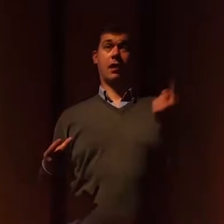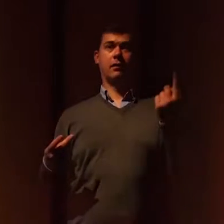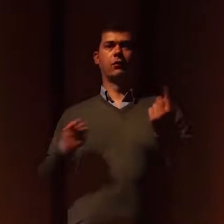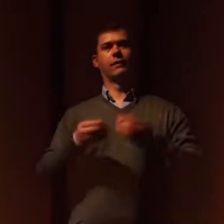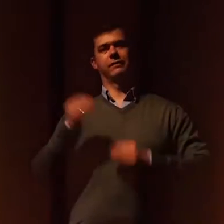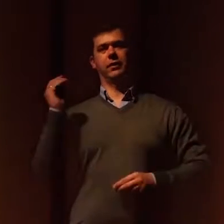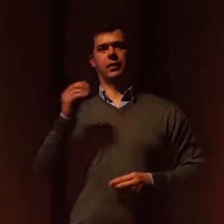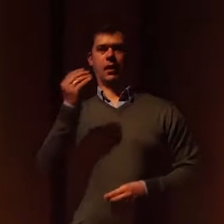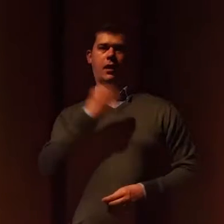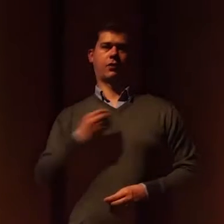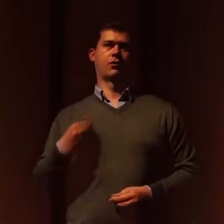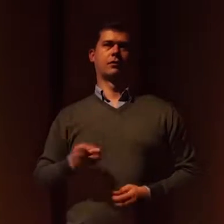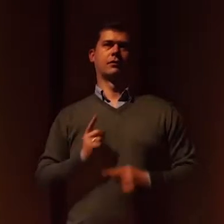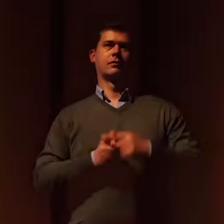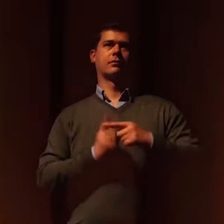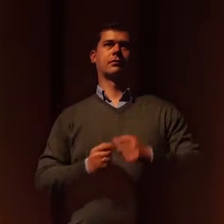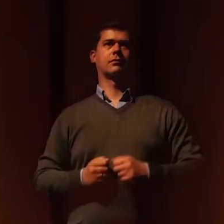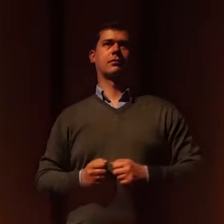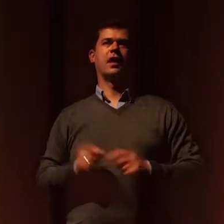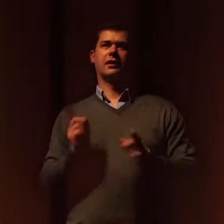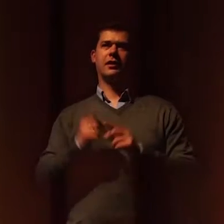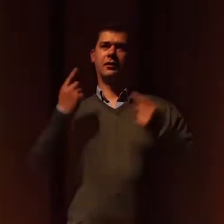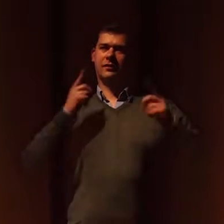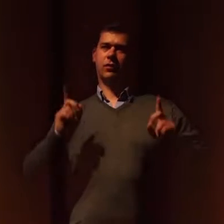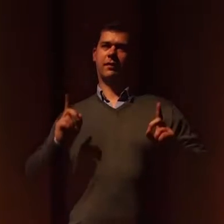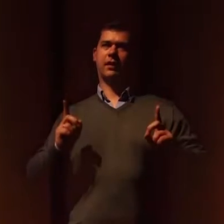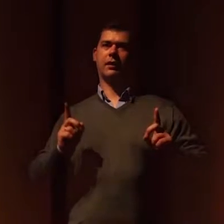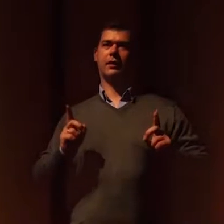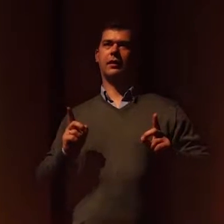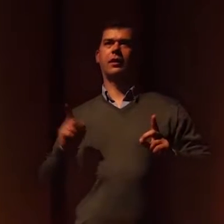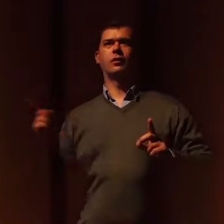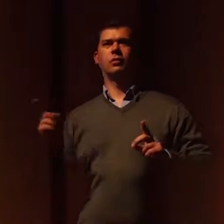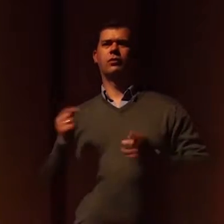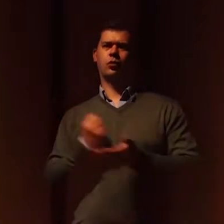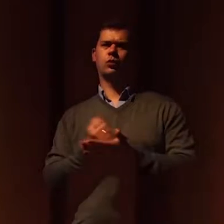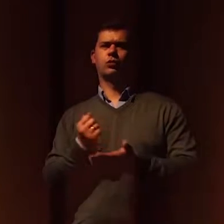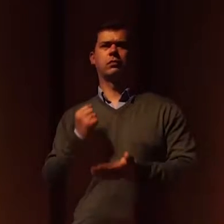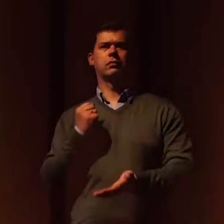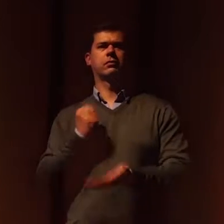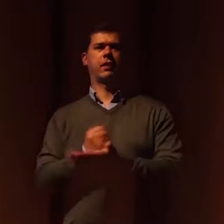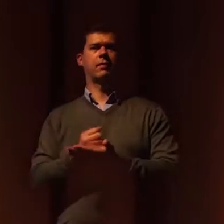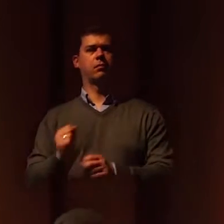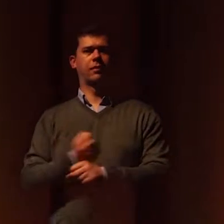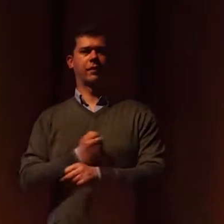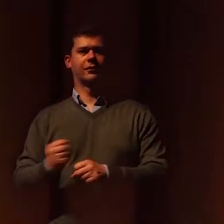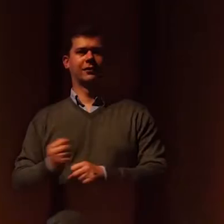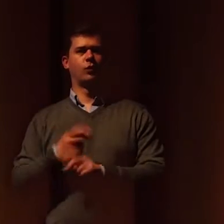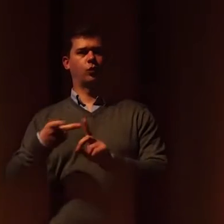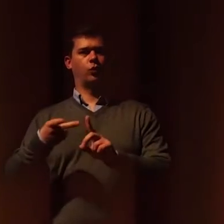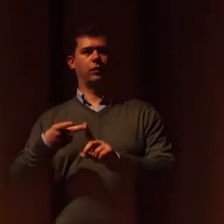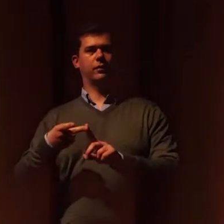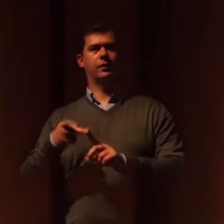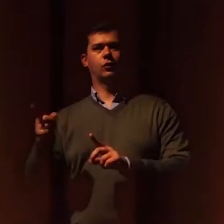numer zwraca też uwagę na to co jest sprawą już pewnie poważniej że bardzo